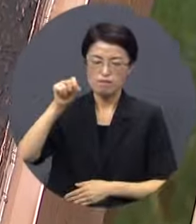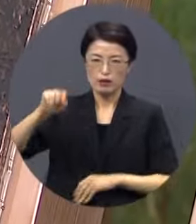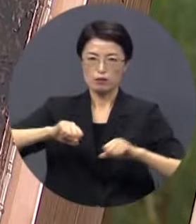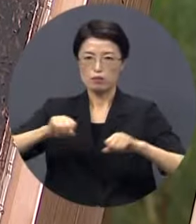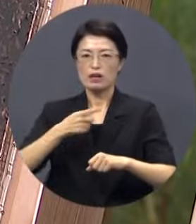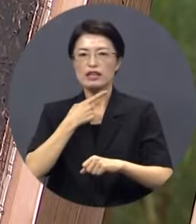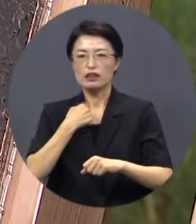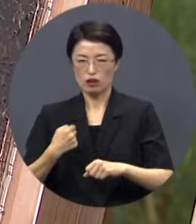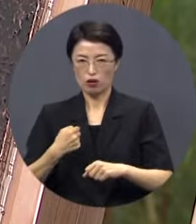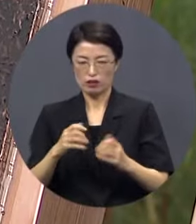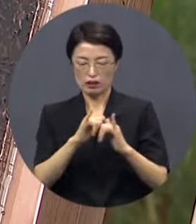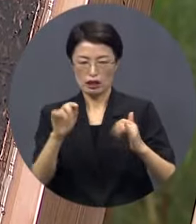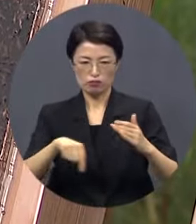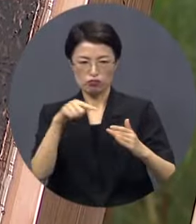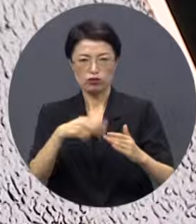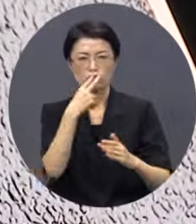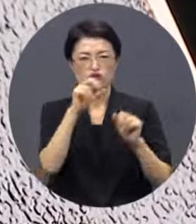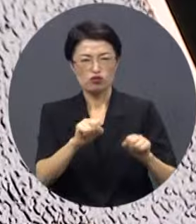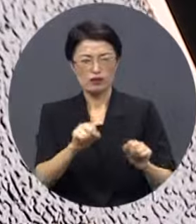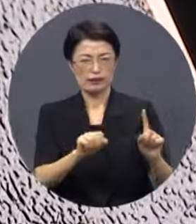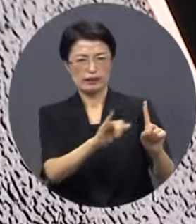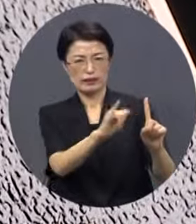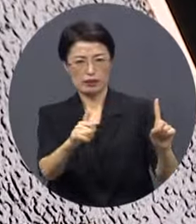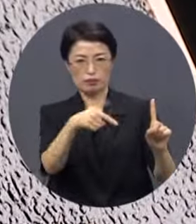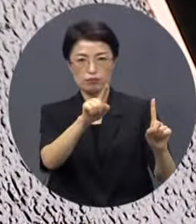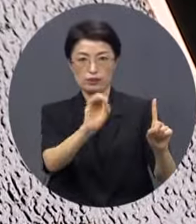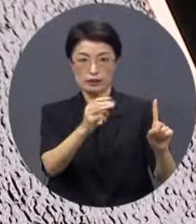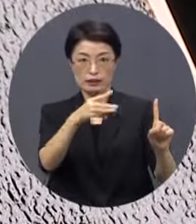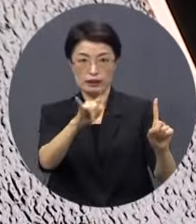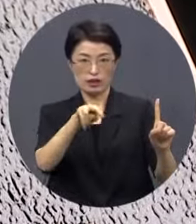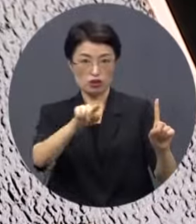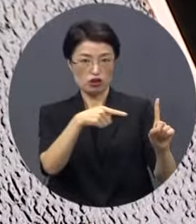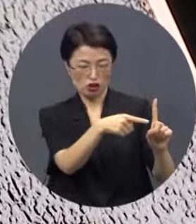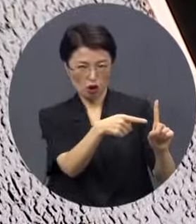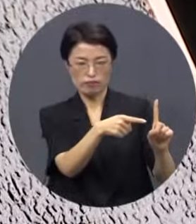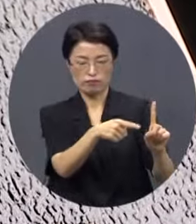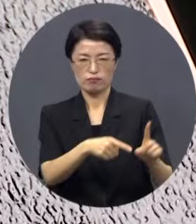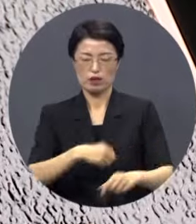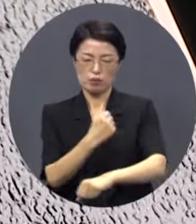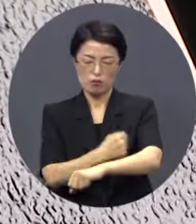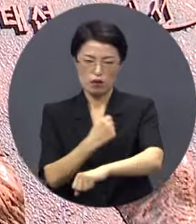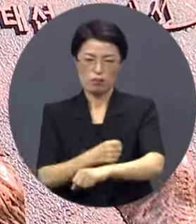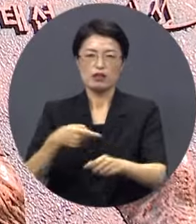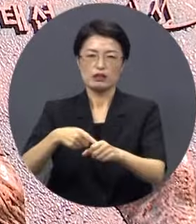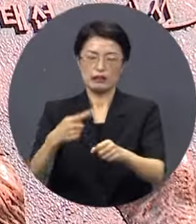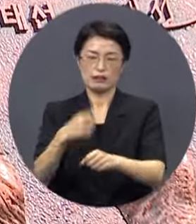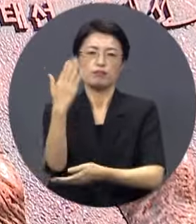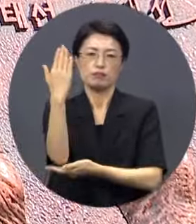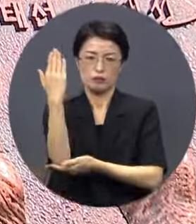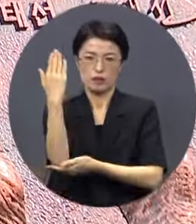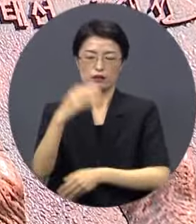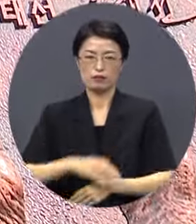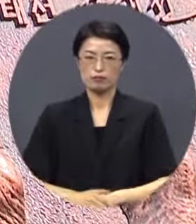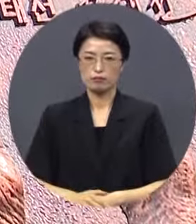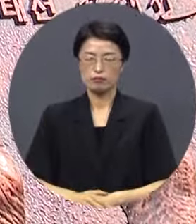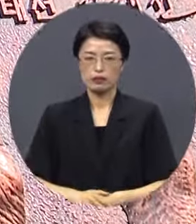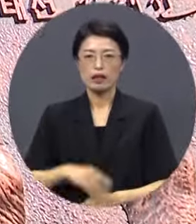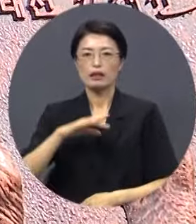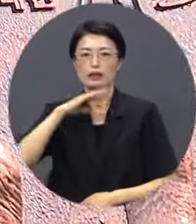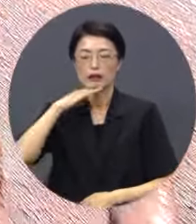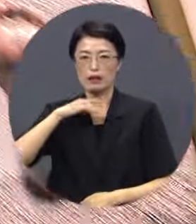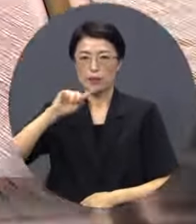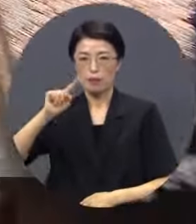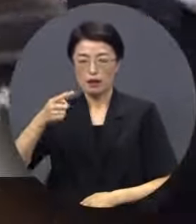유일의 생존 독립유공자인 강태선 애국지사의 업적을 기리는 기림비입니다. 100세를 맞은